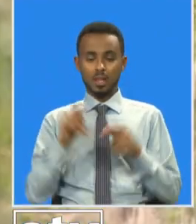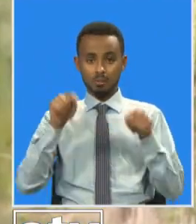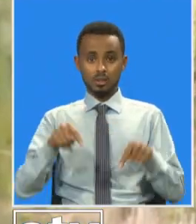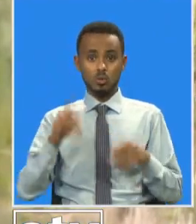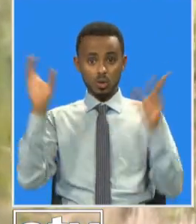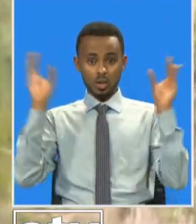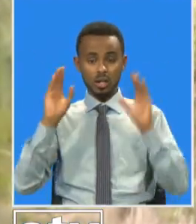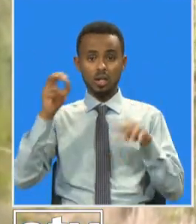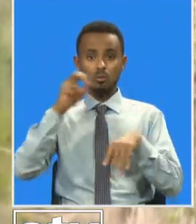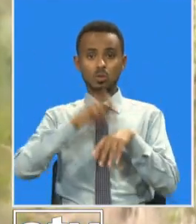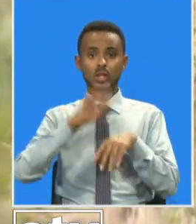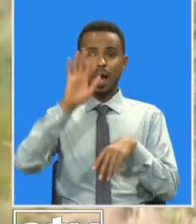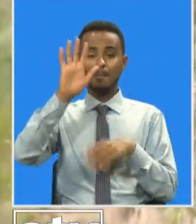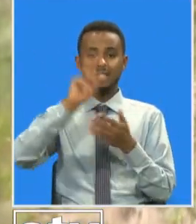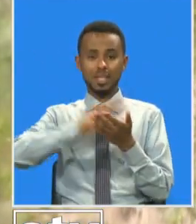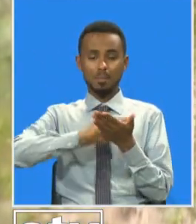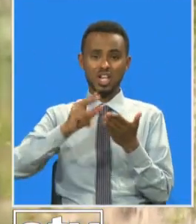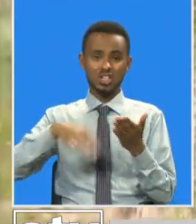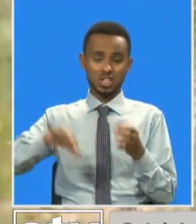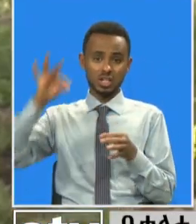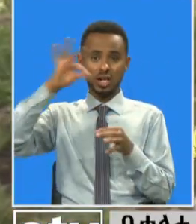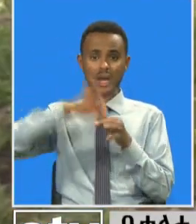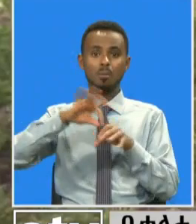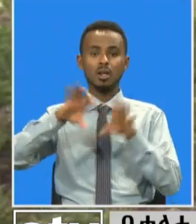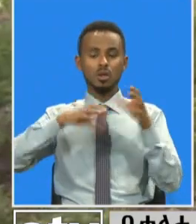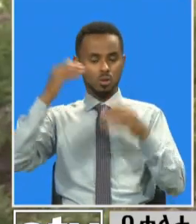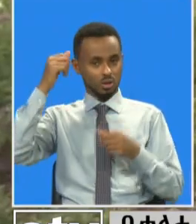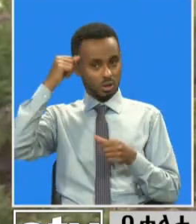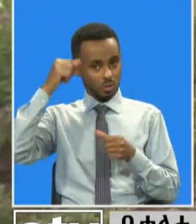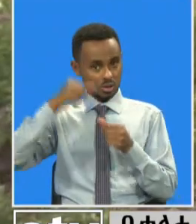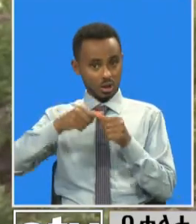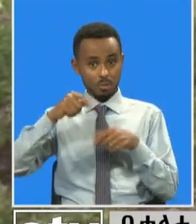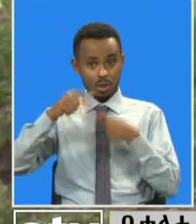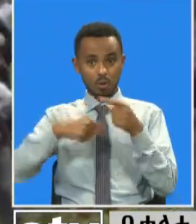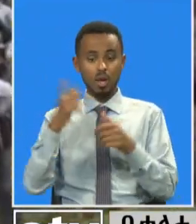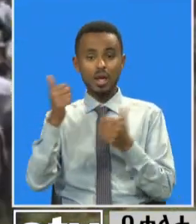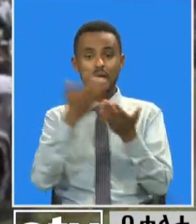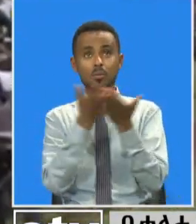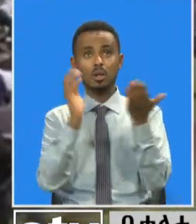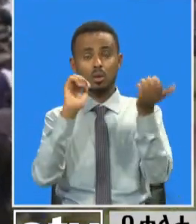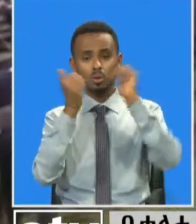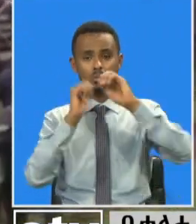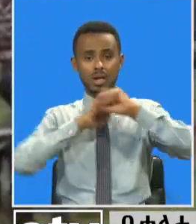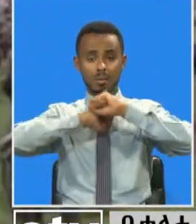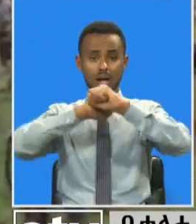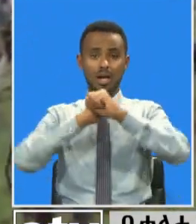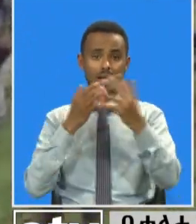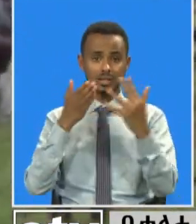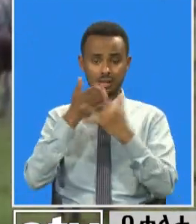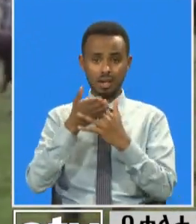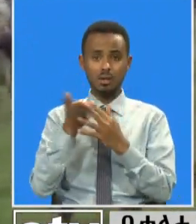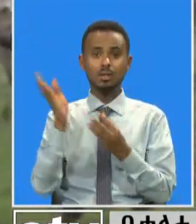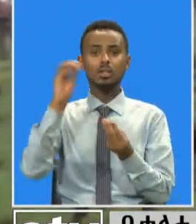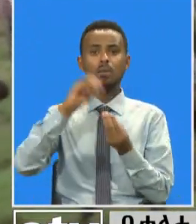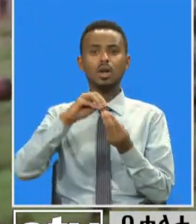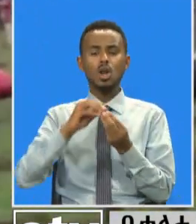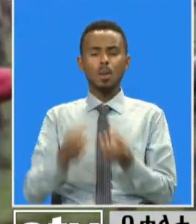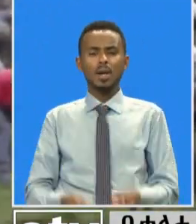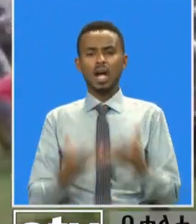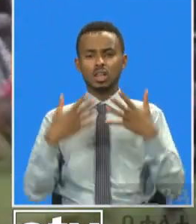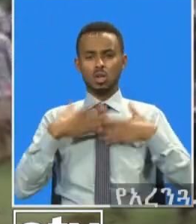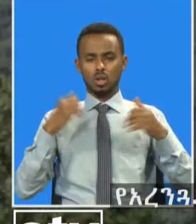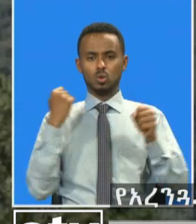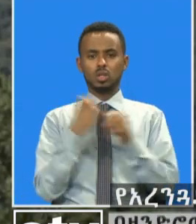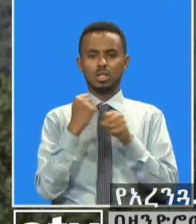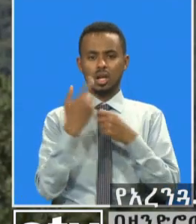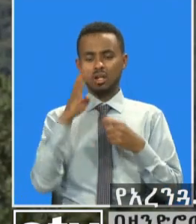በዘንድሮ የክረምት ወቅት የ5 ቢሊዮን ችግኞች ተከላ መካሄዱ ይታወሳል። በሂደቱም የአየር ንብረት ለውጥ መዛባትን ከመከላከል በተጨማሪ ለበርካታ ወጣቶች